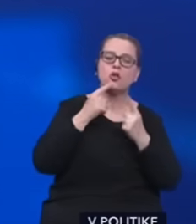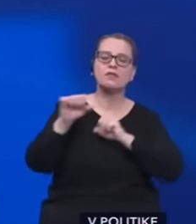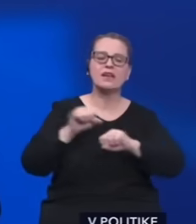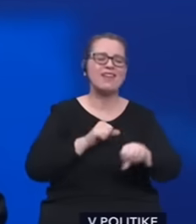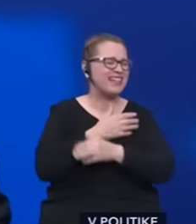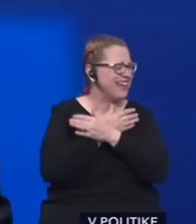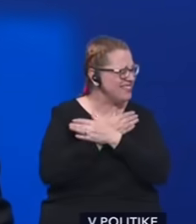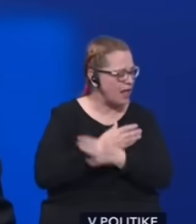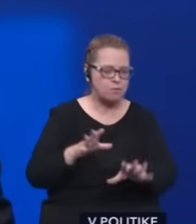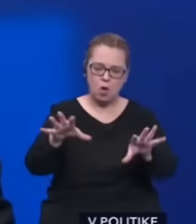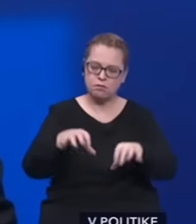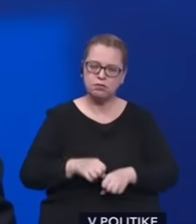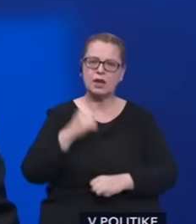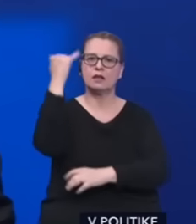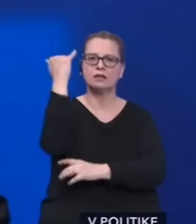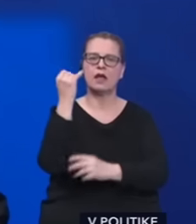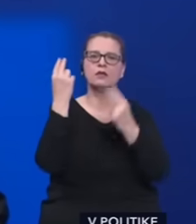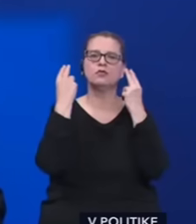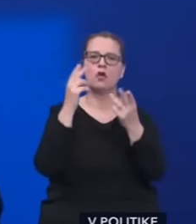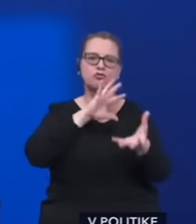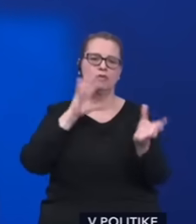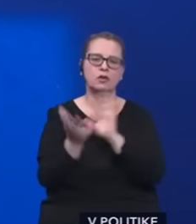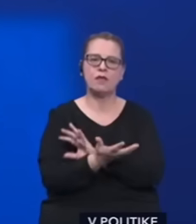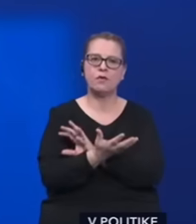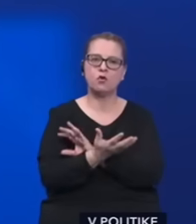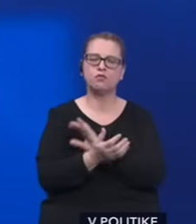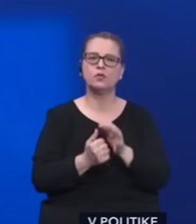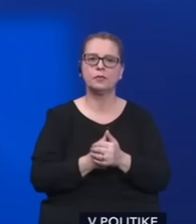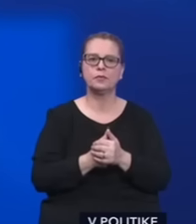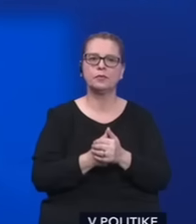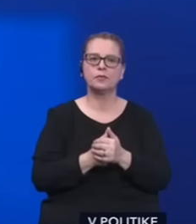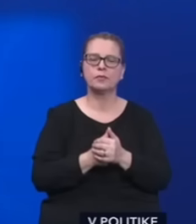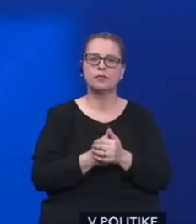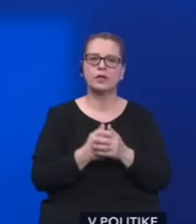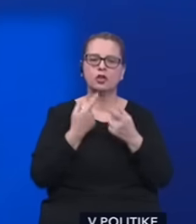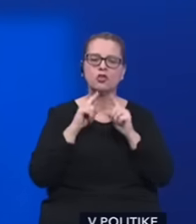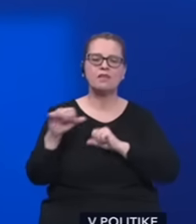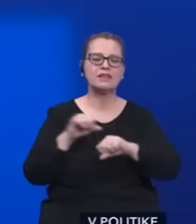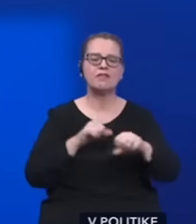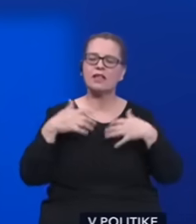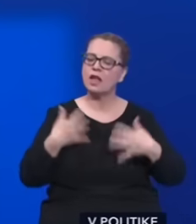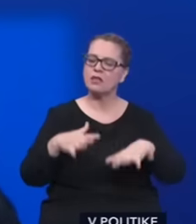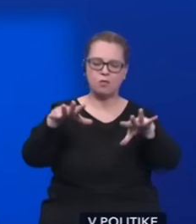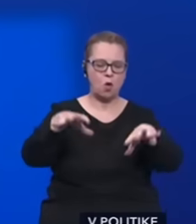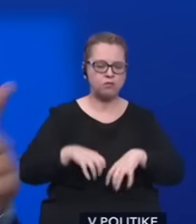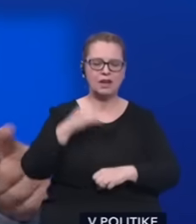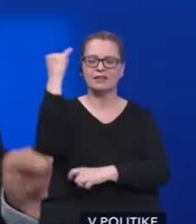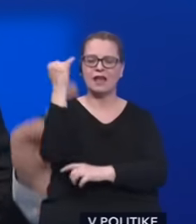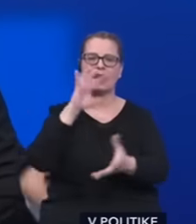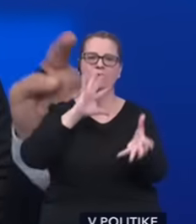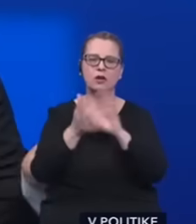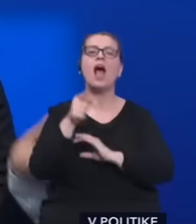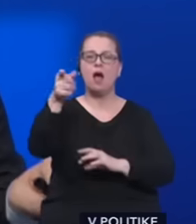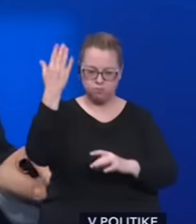reformu. A smerovalo to aj k tomu, že za tých ostatných 10 rokov, kedy slovenská vláda neprijala žiadnu zásadnú reformu, ste boli